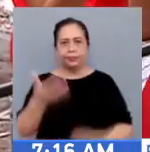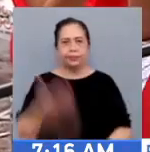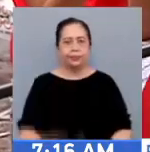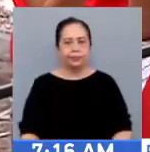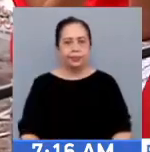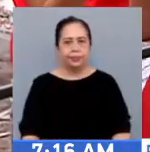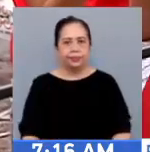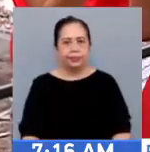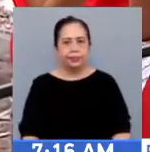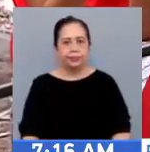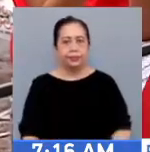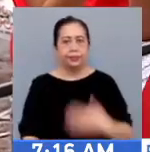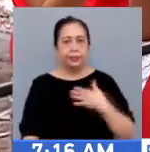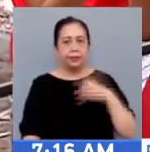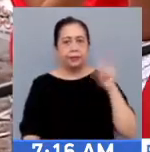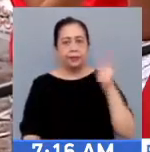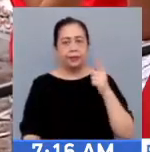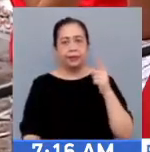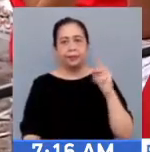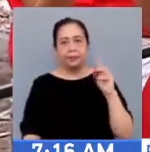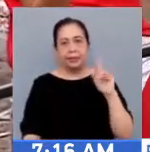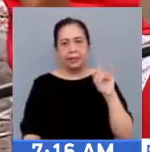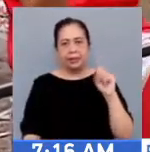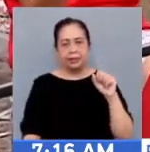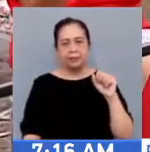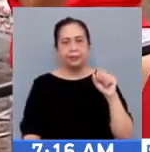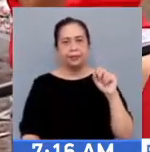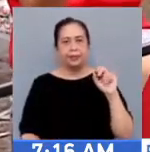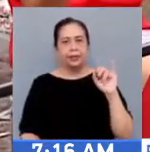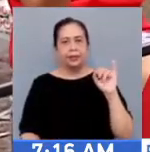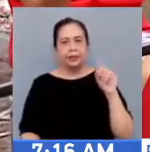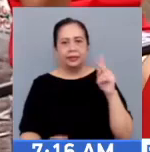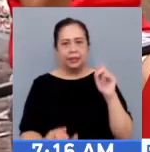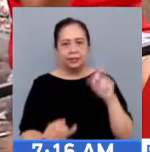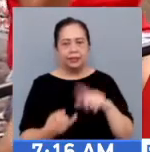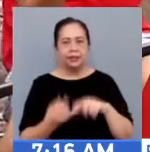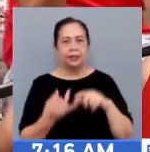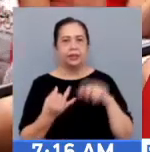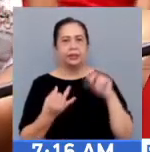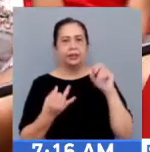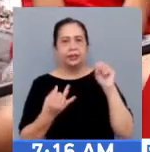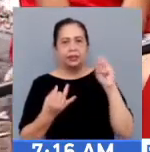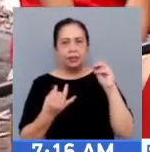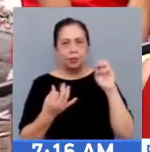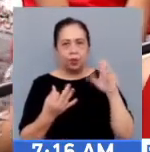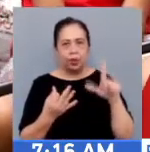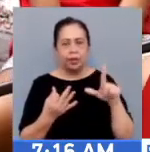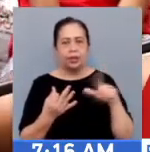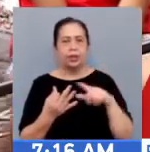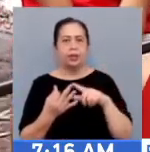Panganay ko si Melissa Jeremy Samuel Jr.,